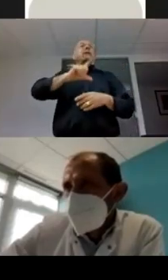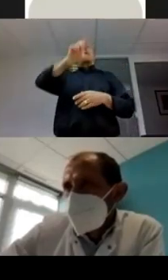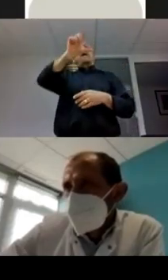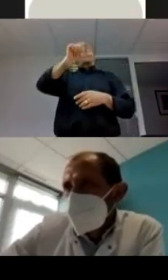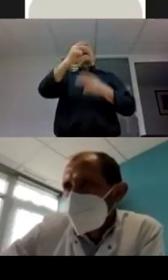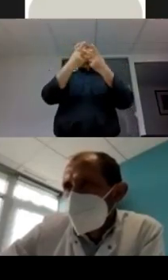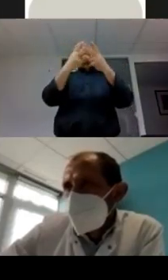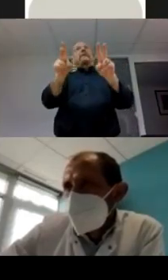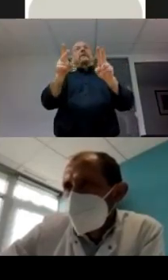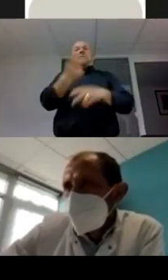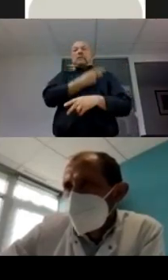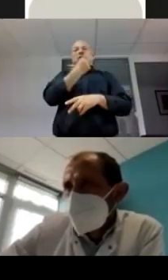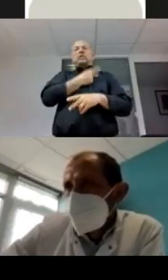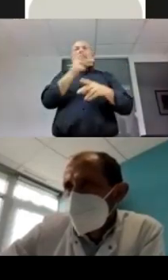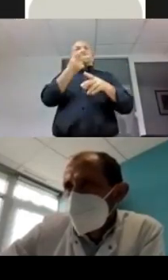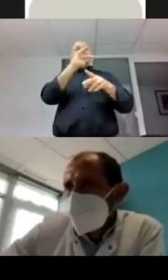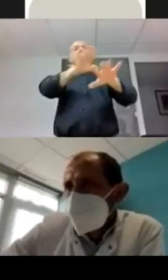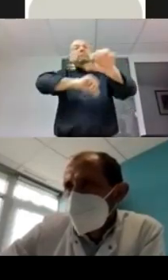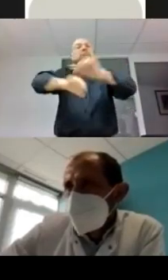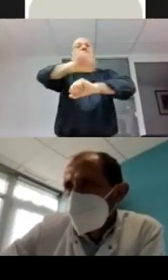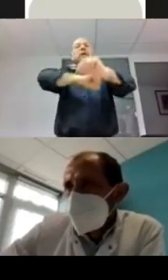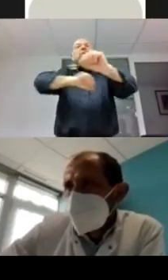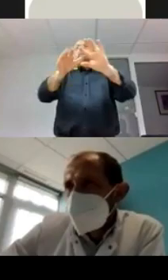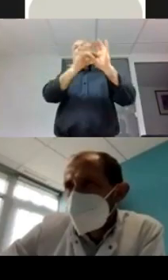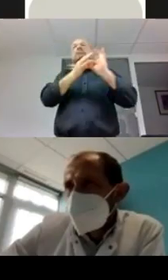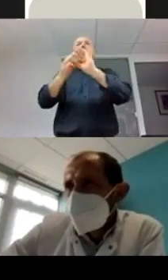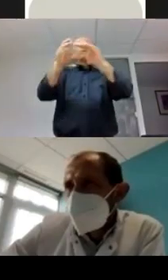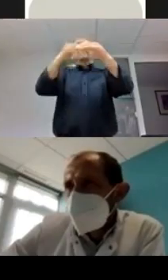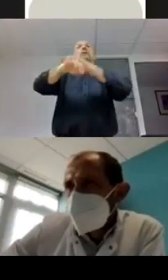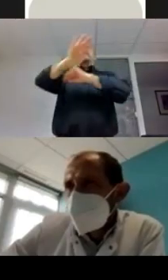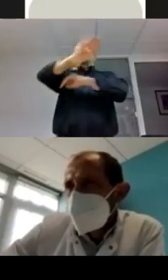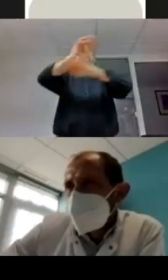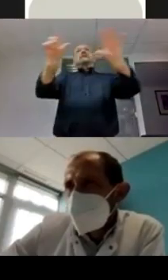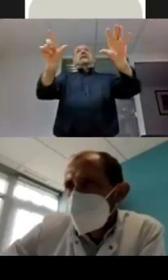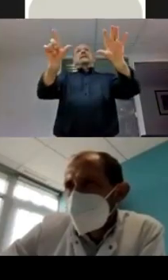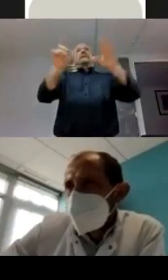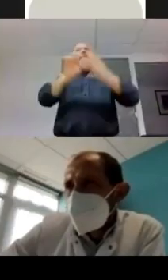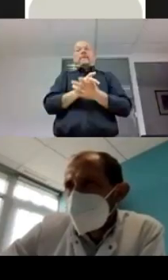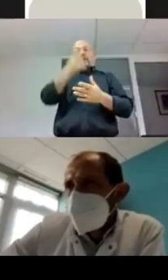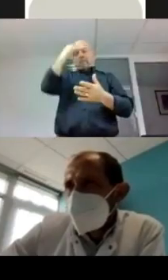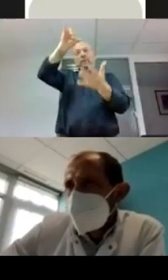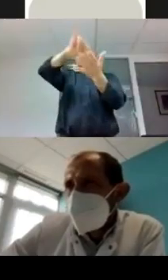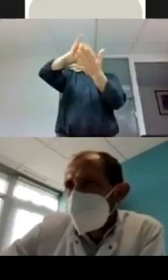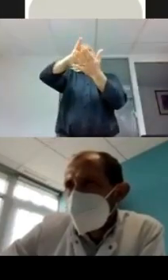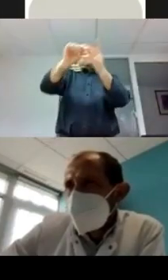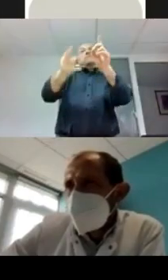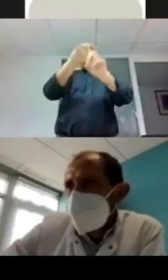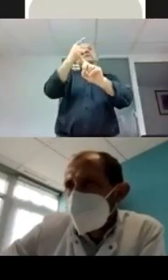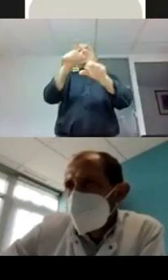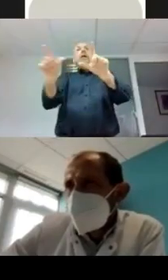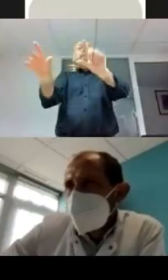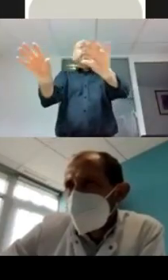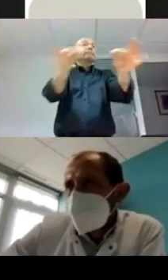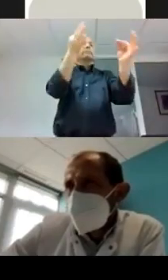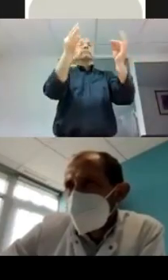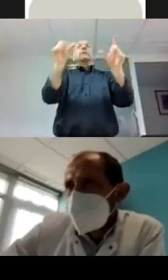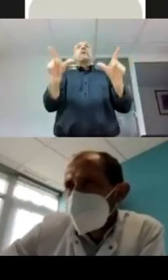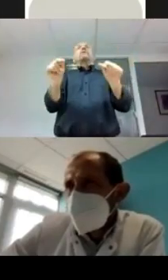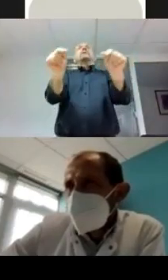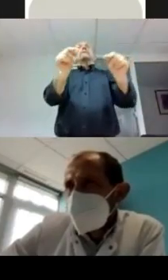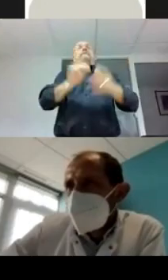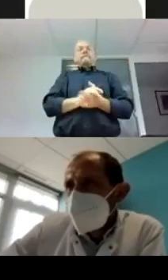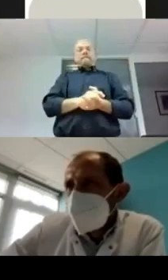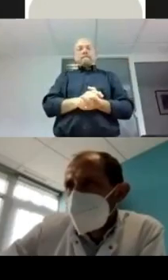Bonjour, je suis Isabelle Laville, je suis médecin coordonnateur sur le site territorial du Lot-et-Garonne pour le Centre régional